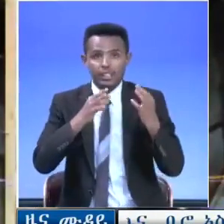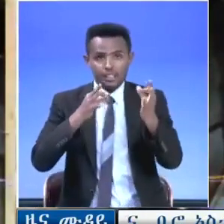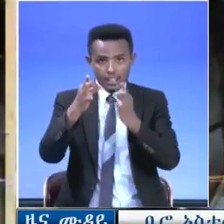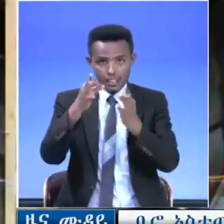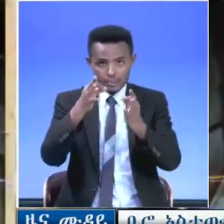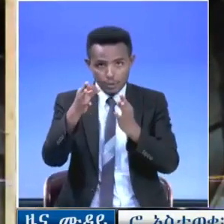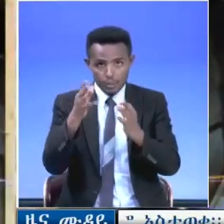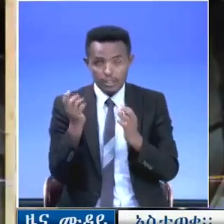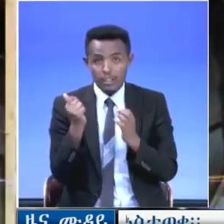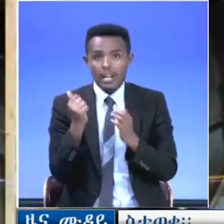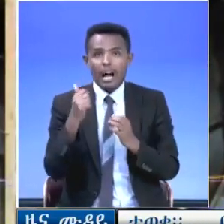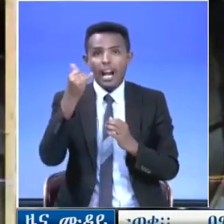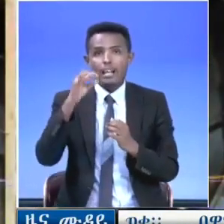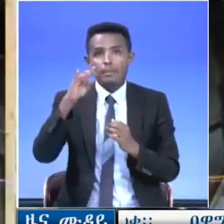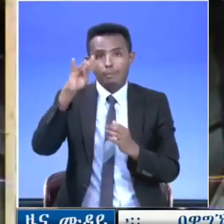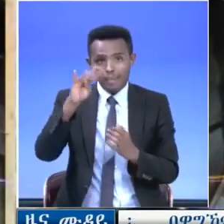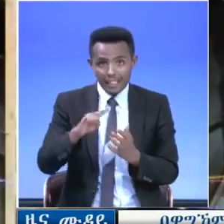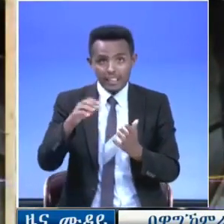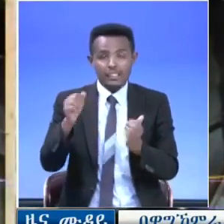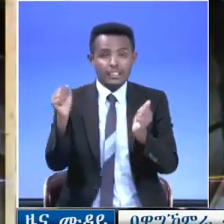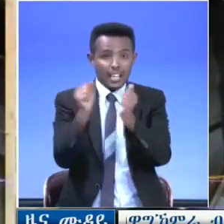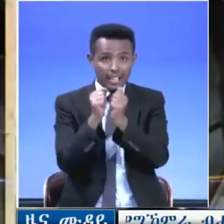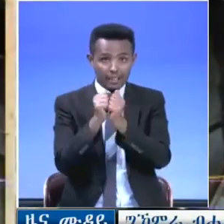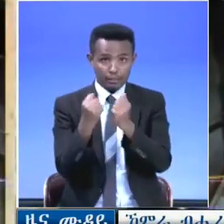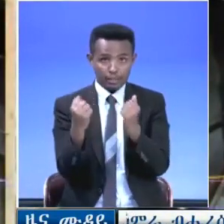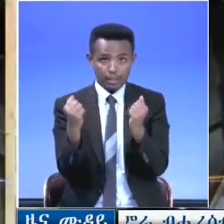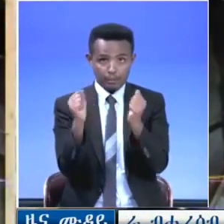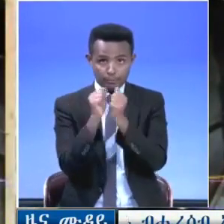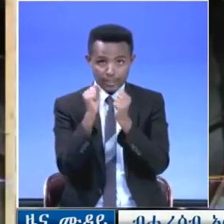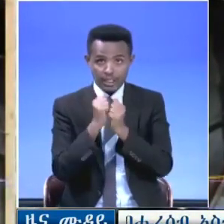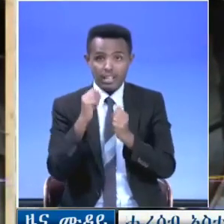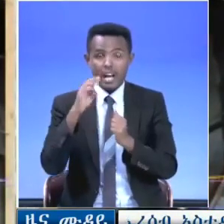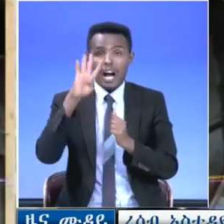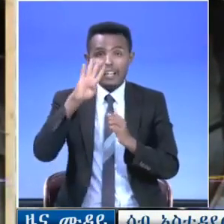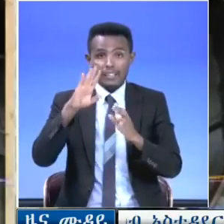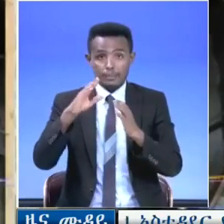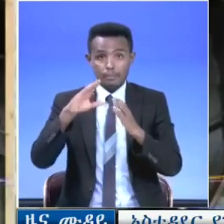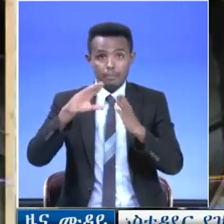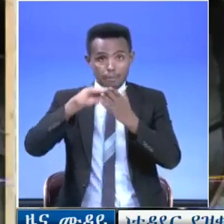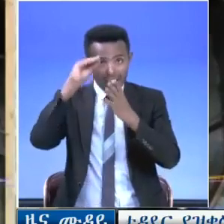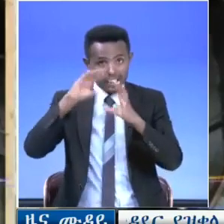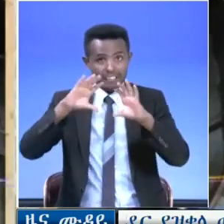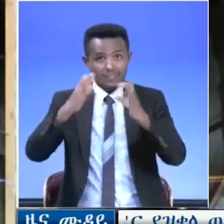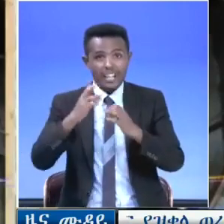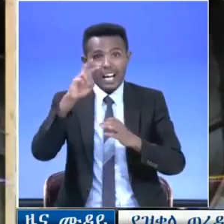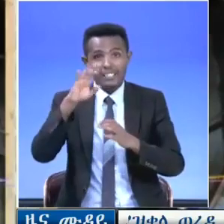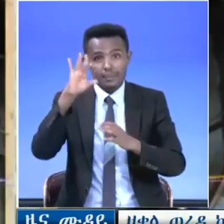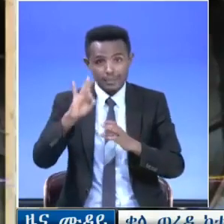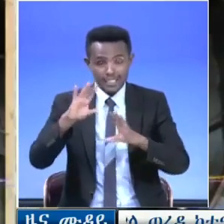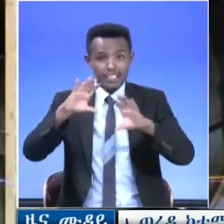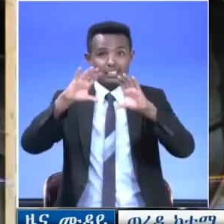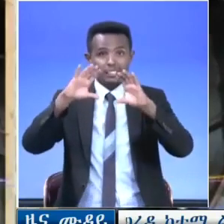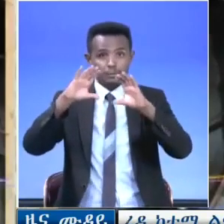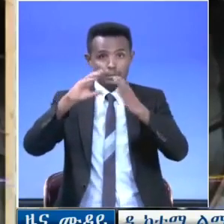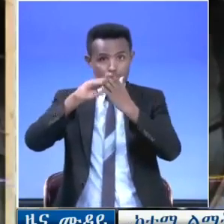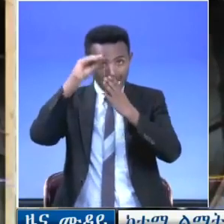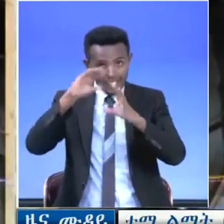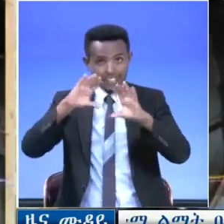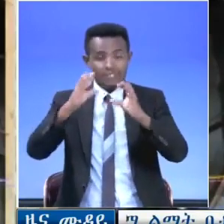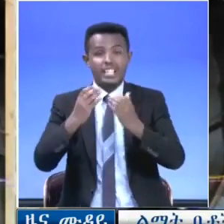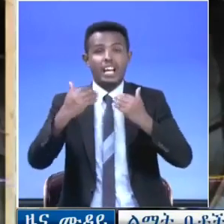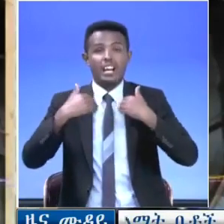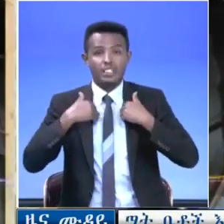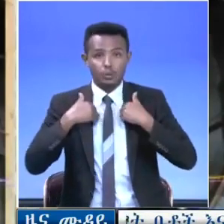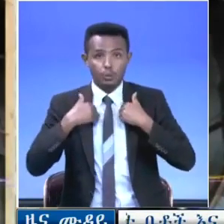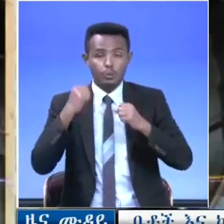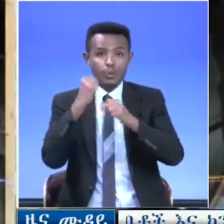ተያይዘን የጀመርናቸው ግንባታዎች ጠቅላላ 7 ግንባታዎች አሉን። 4 መማሪያ ክላስ ያላቸው ማለት ነው። ስለዚህ 28 ክላሶች 28 መማሪያ ክፍል ያላቸውን ነው